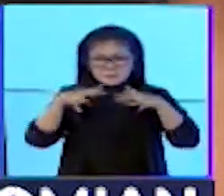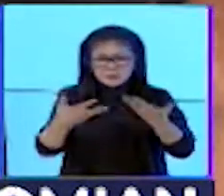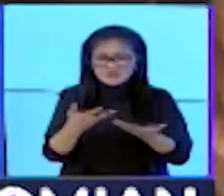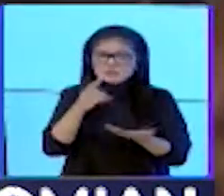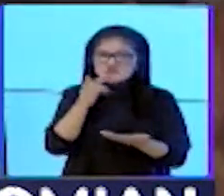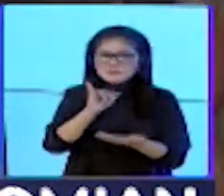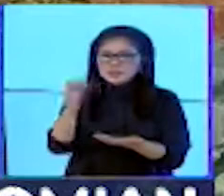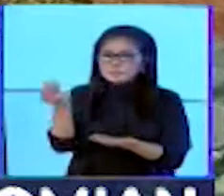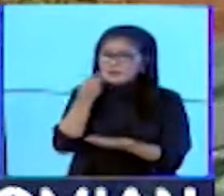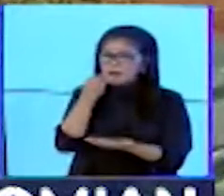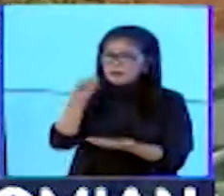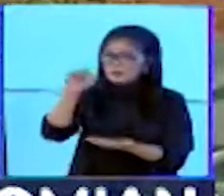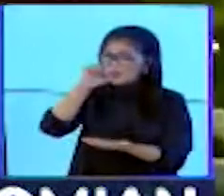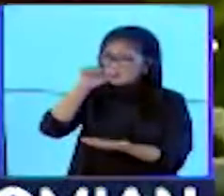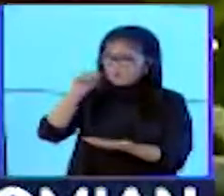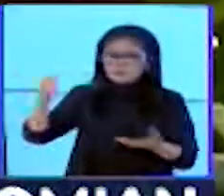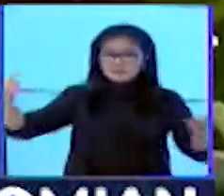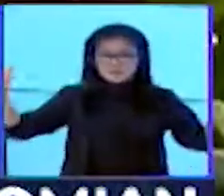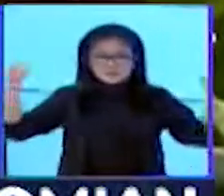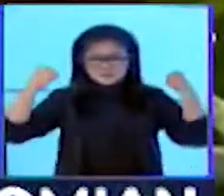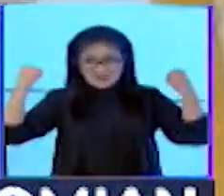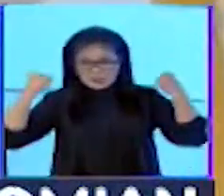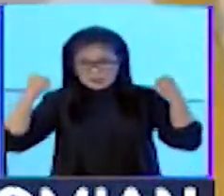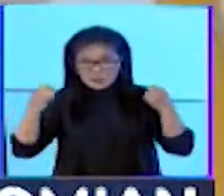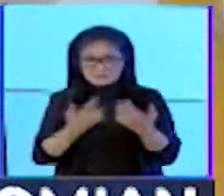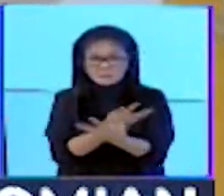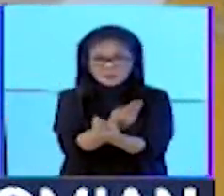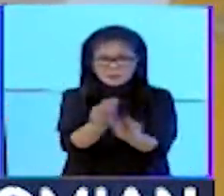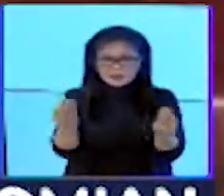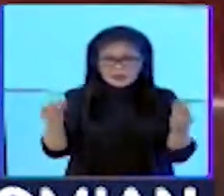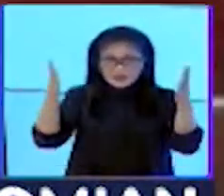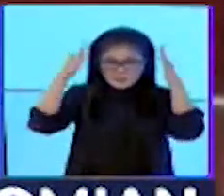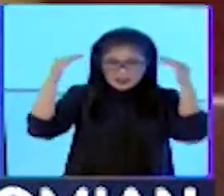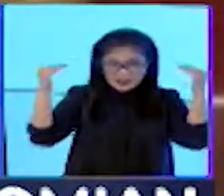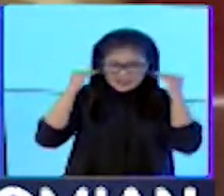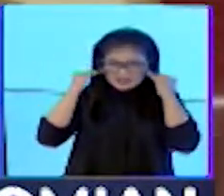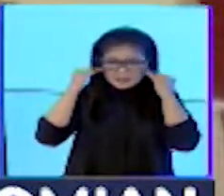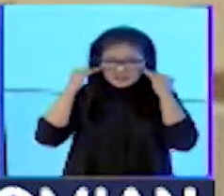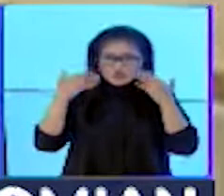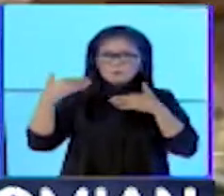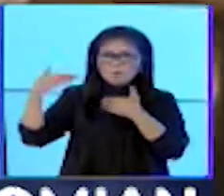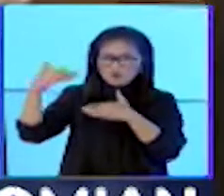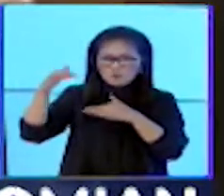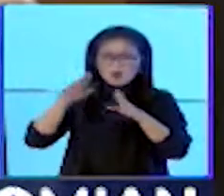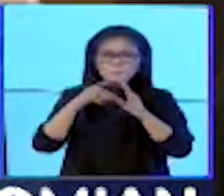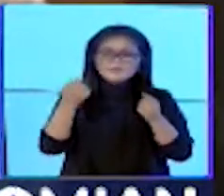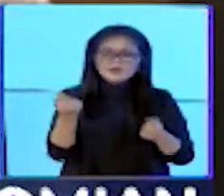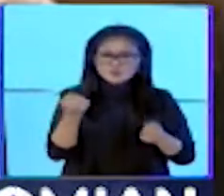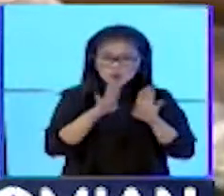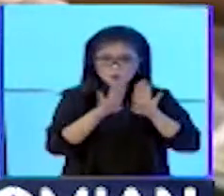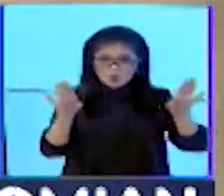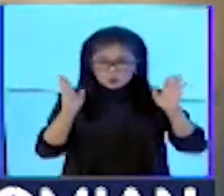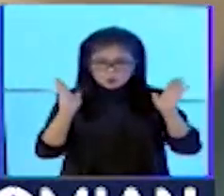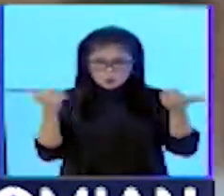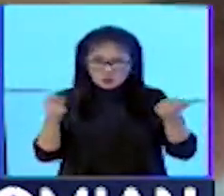olahan, alat kesehatan, dan produk pertanian. Tak hanya itu, dengan dibukanya pusat perbelanjaan dan pasar, maka sektor usaha mikro, kecil, dan